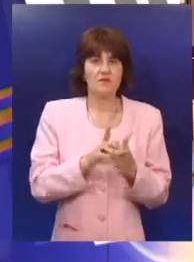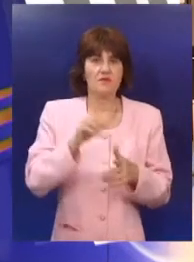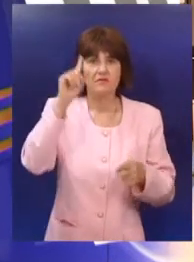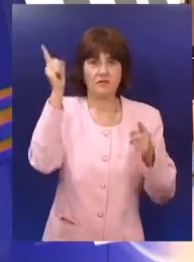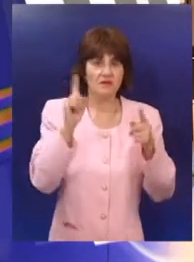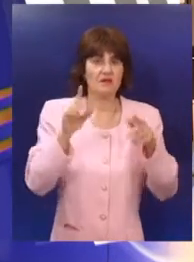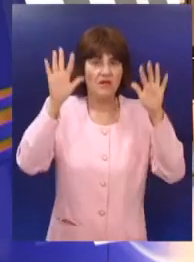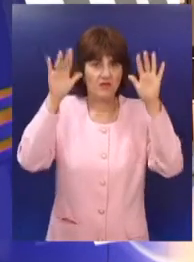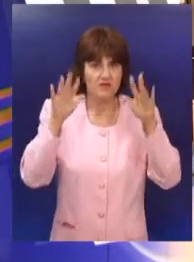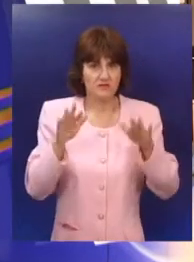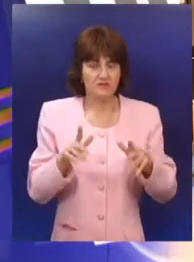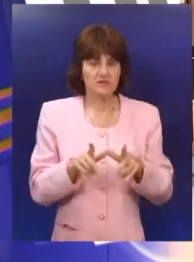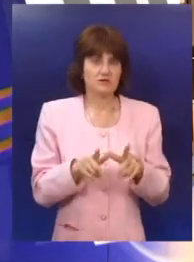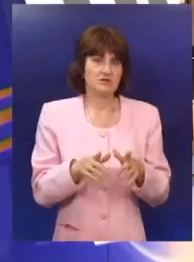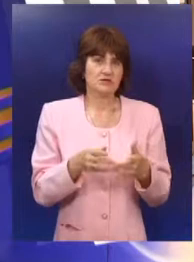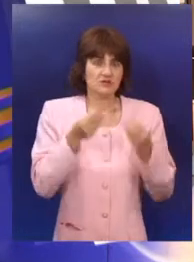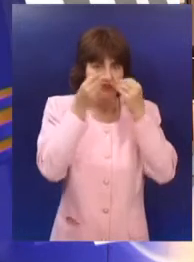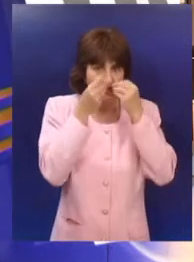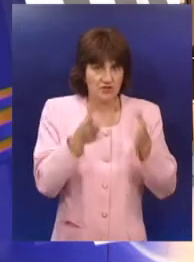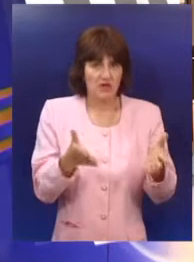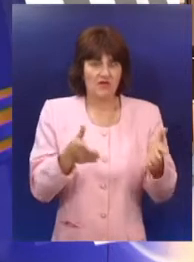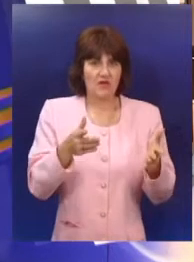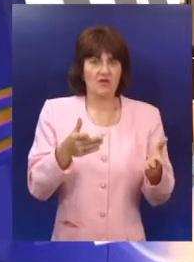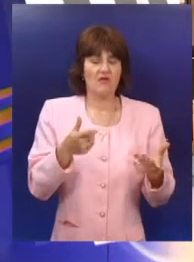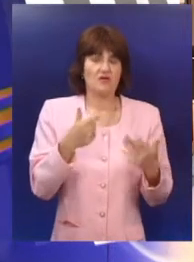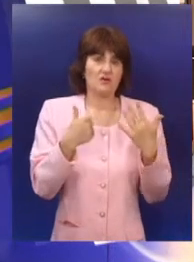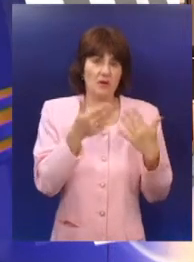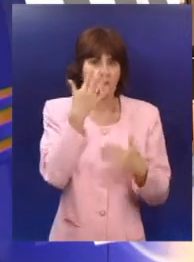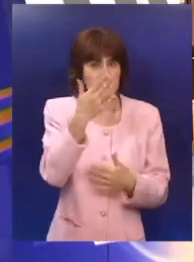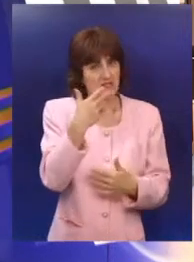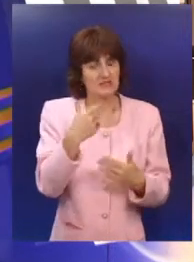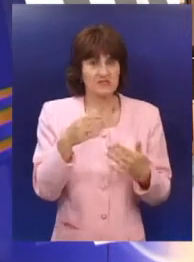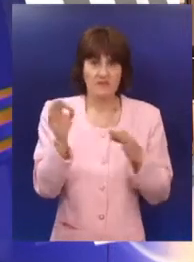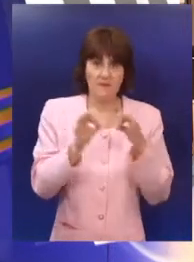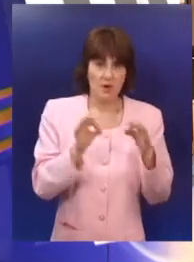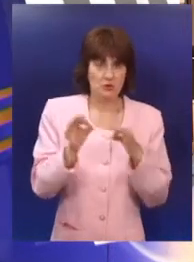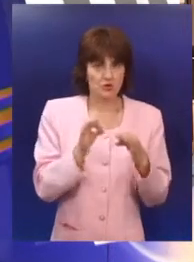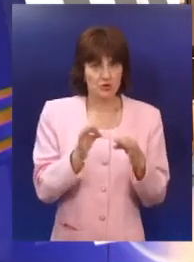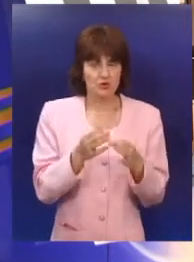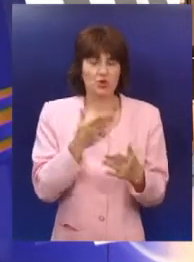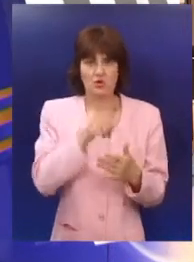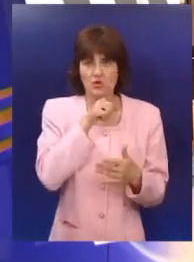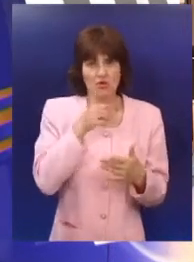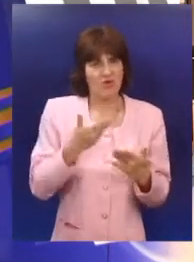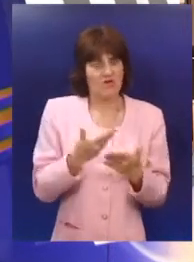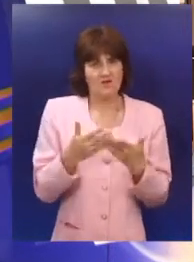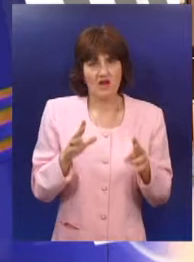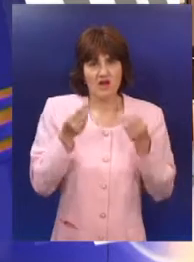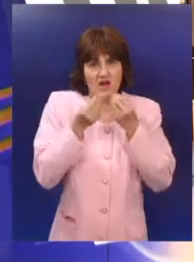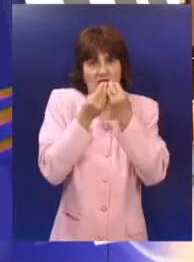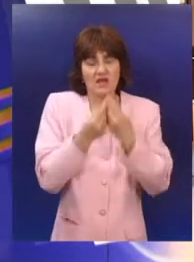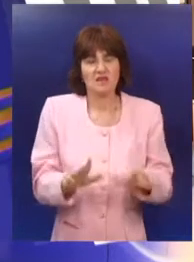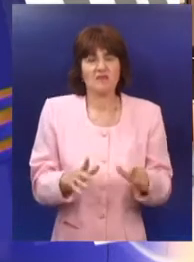desetak hektara led pričini štete od 50-60 i više procenata na strninama, to su jako, jako